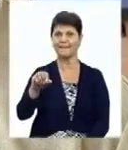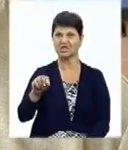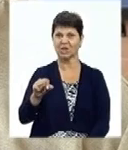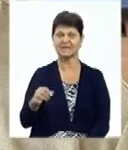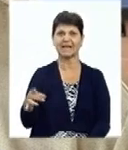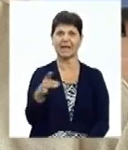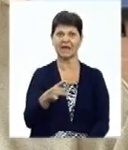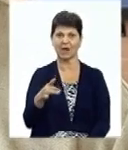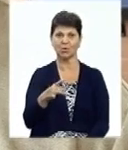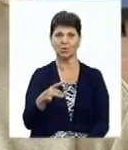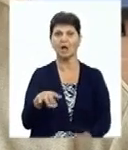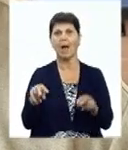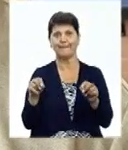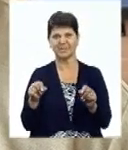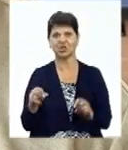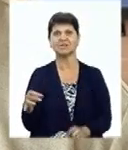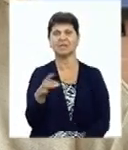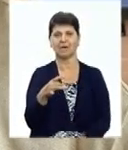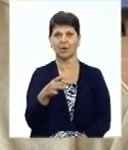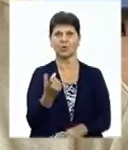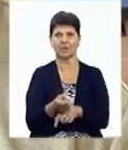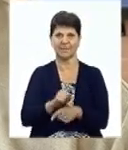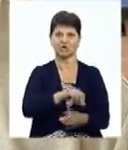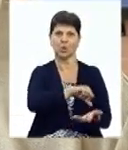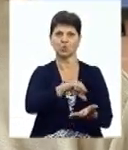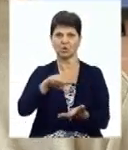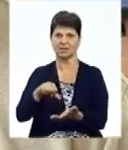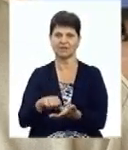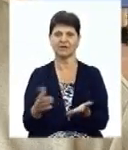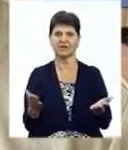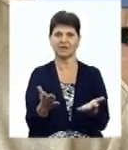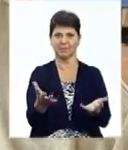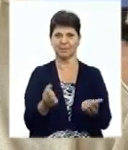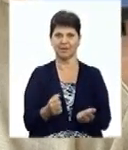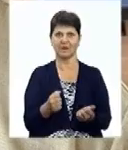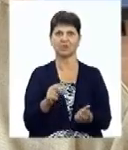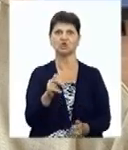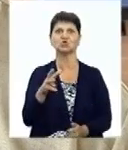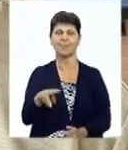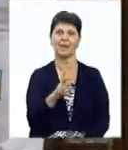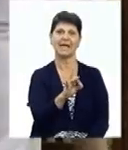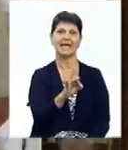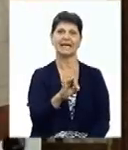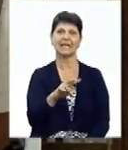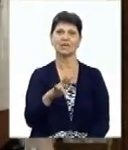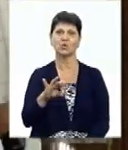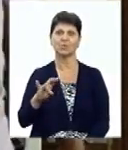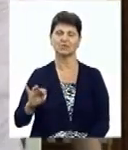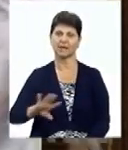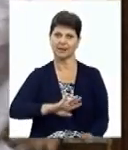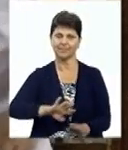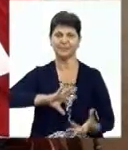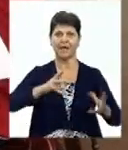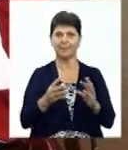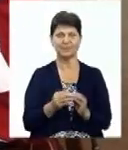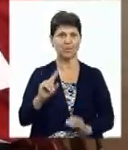район, то з Піщанського району, мабуть, більше учасників, які приймають сьогодні участь, чим з Крижопільського. За підсумками усіх